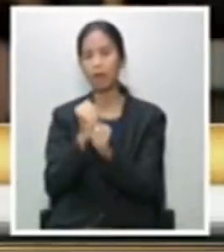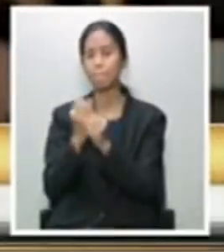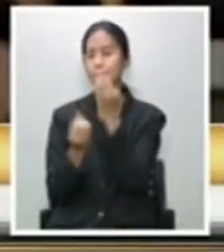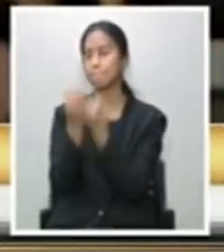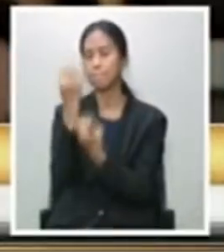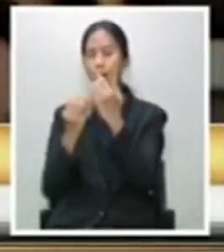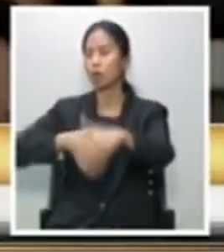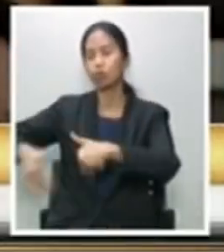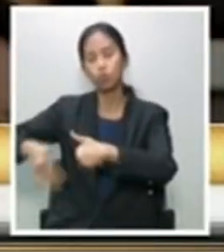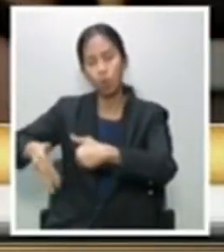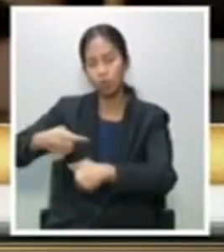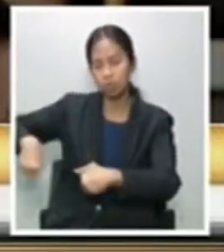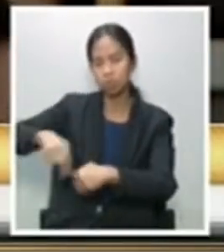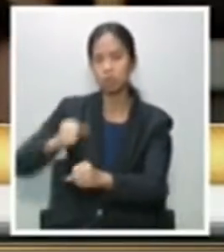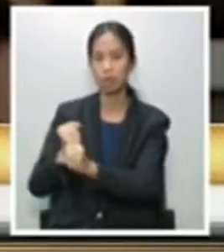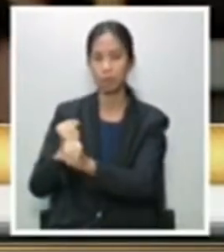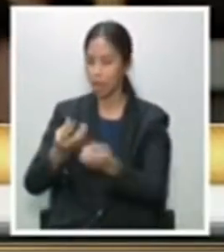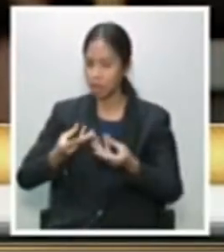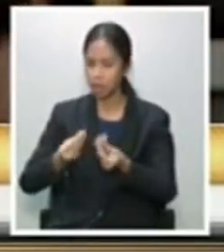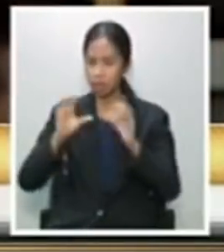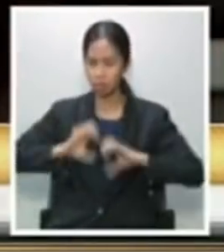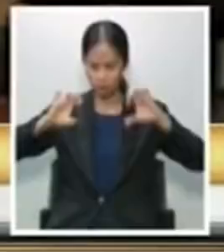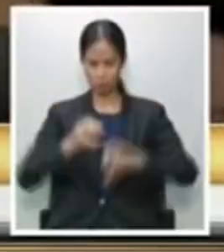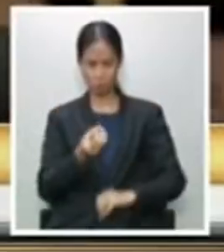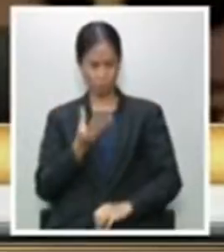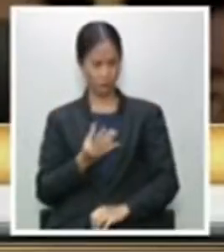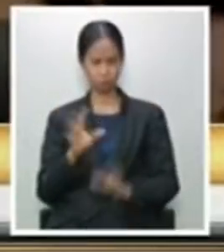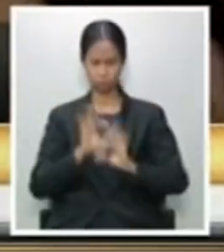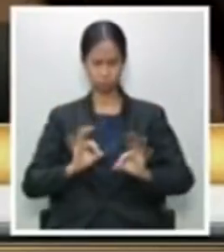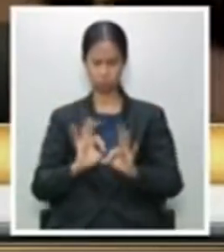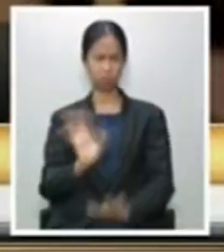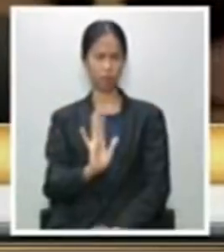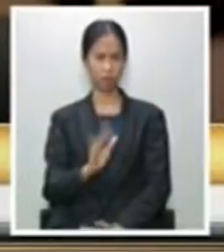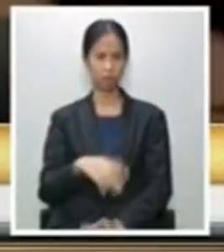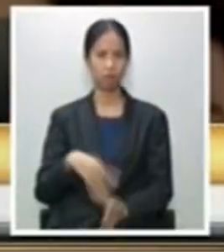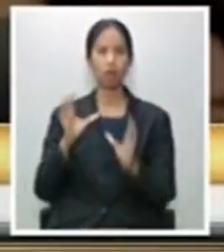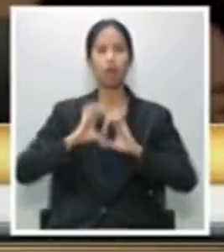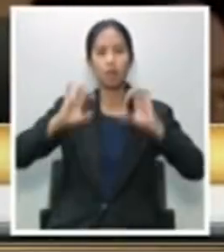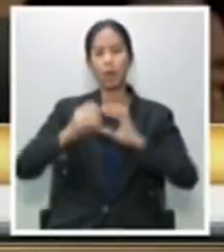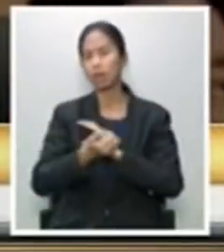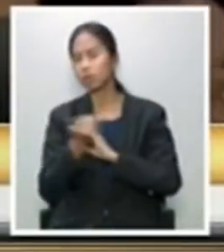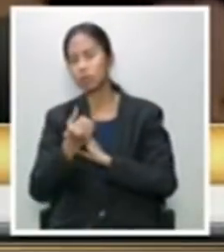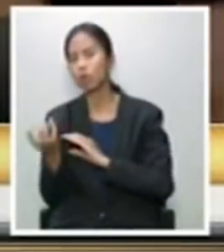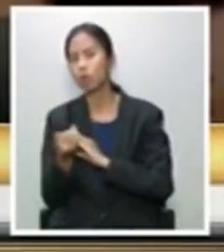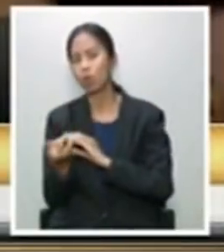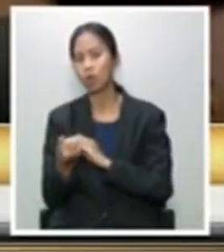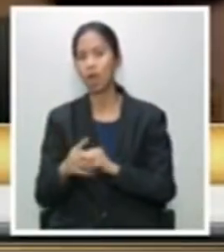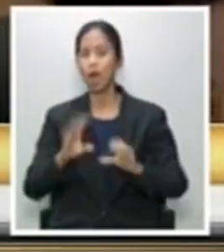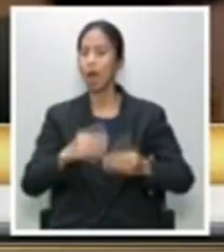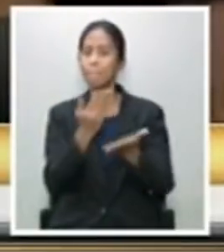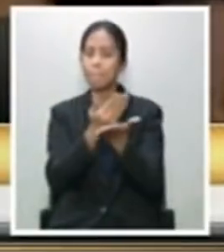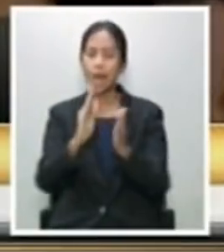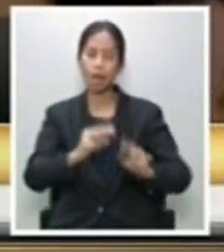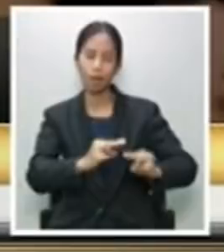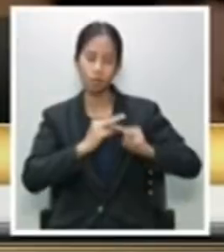ชนให้หมดที่ดินของรัฐมีน้อยไม่จำเป็นต้องมีเยอะขนาดนั้นรัฐบาลอื่นเขามีน้อยกว่าเราต้องเยอะ 40% ให้เป็นเอกชนเหมือนเดิม